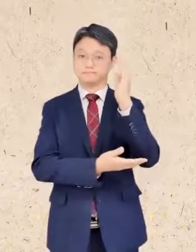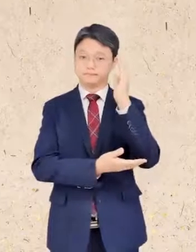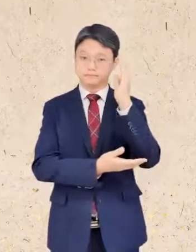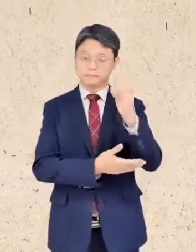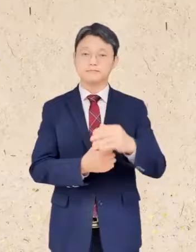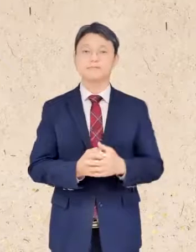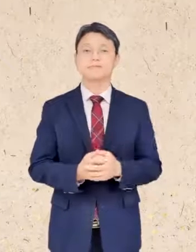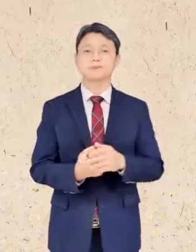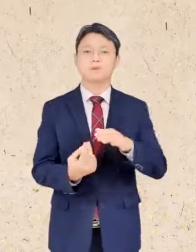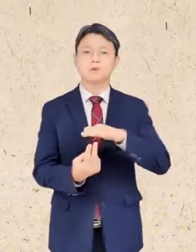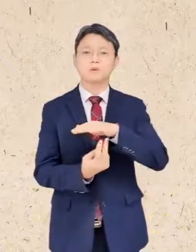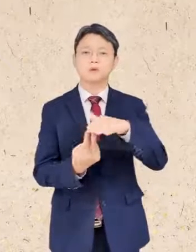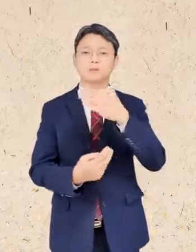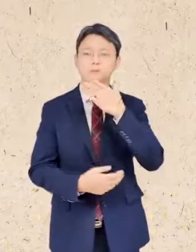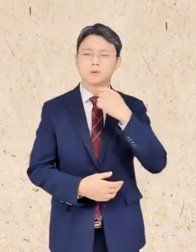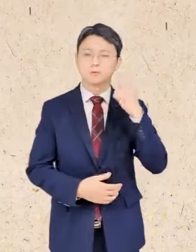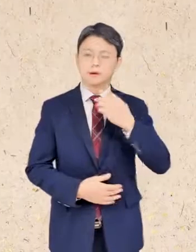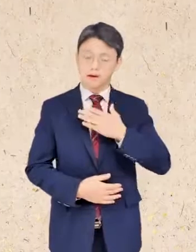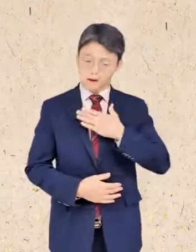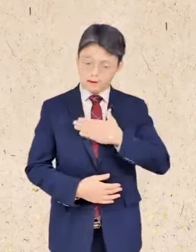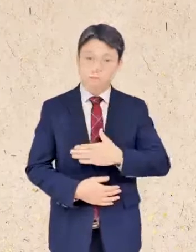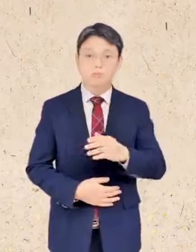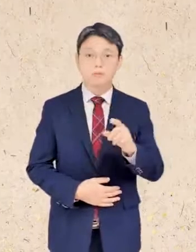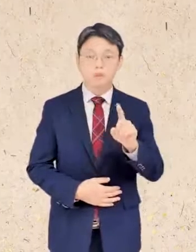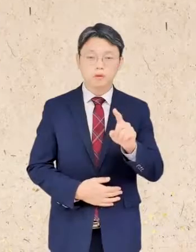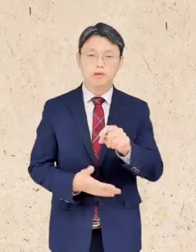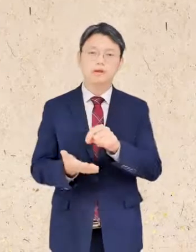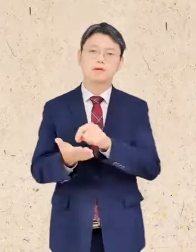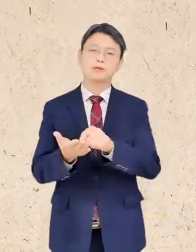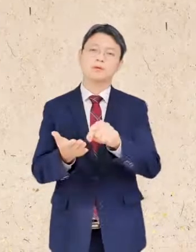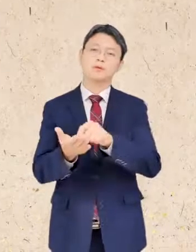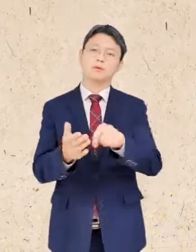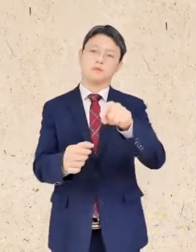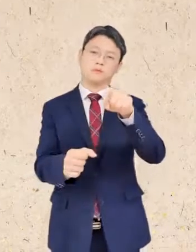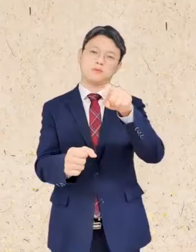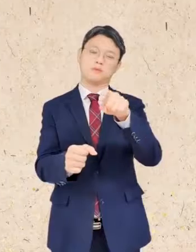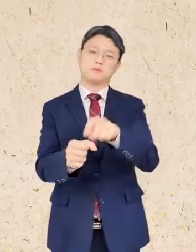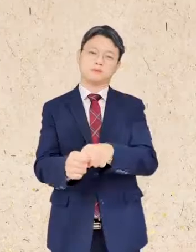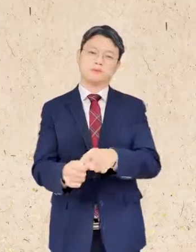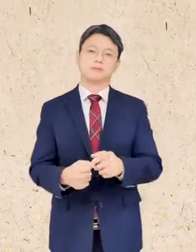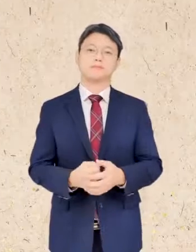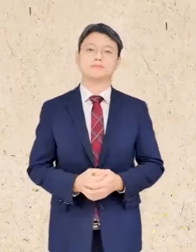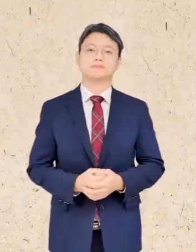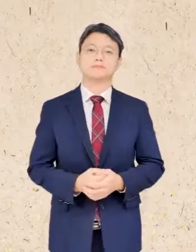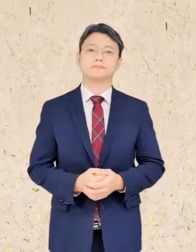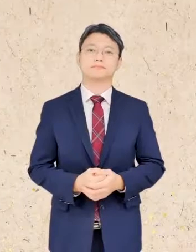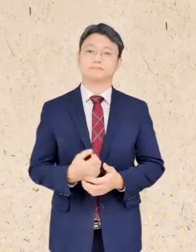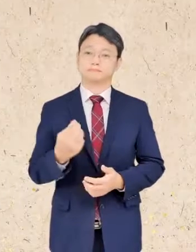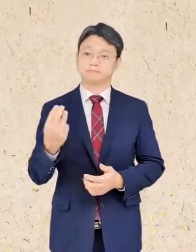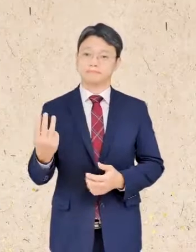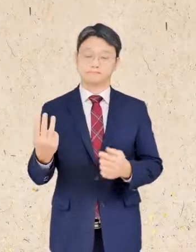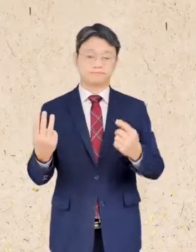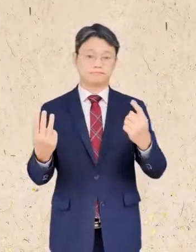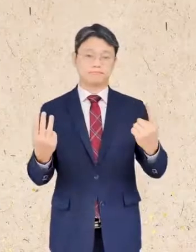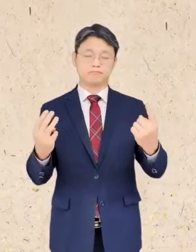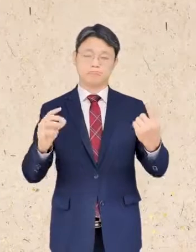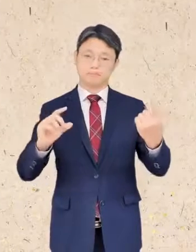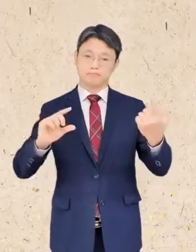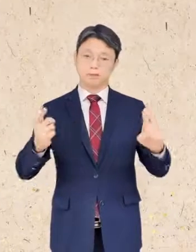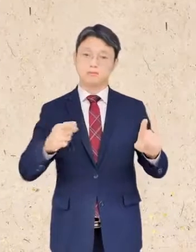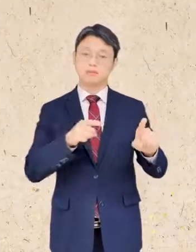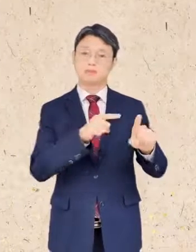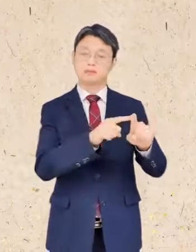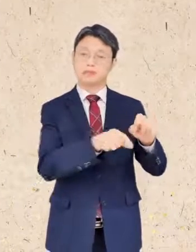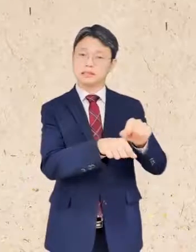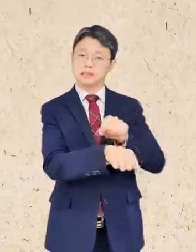개관하시도록 하겠습니다. 요한복음을 접할 때 가장 먼저 알아야 할 것은 이 책의 기록 목적일 것입니다. 다른 복음서와는